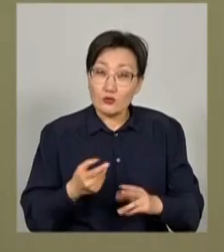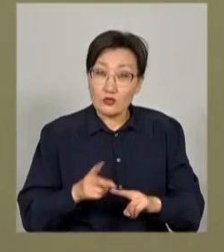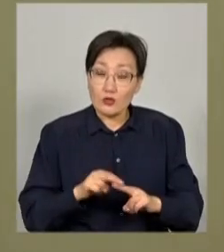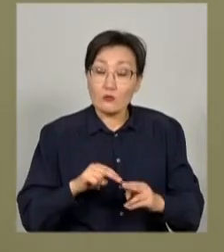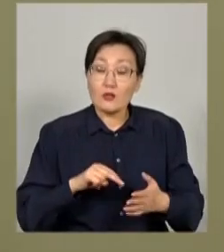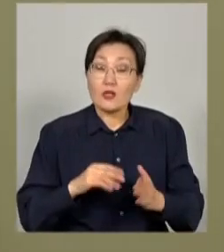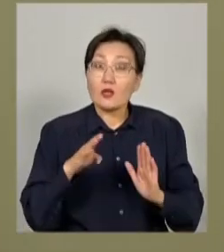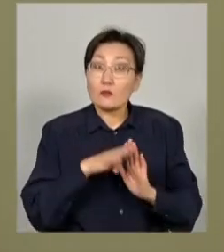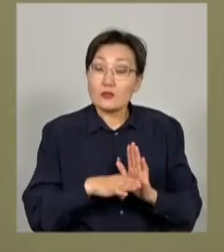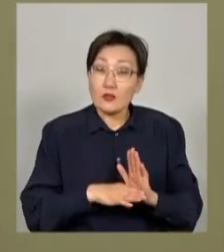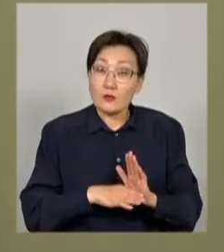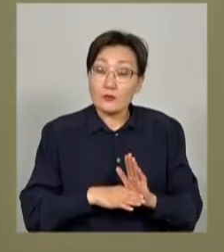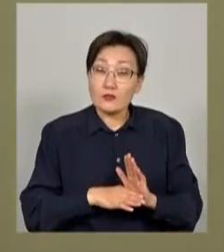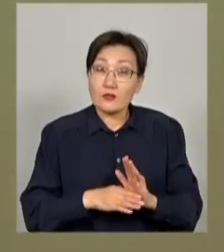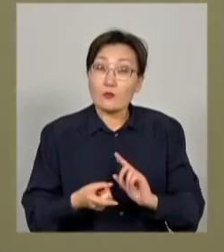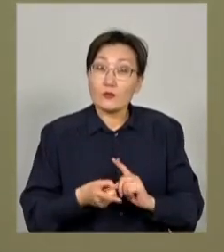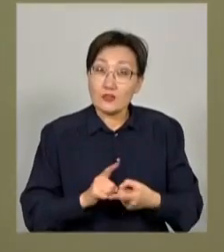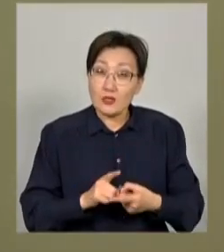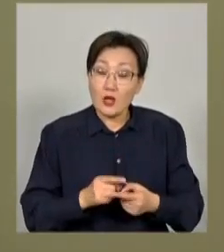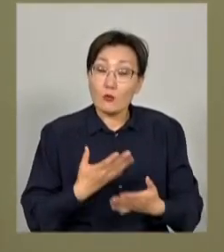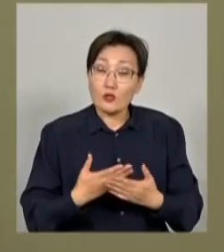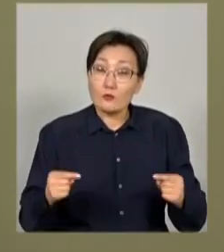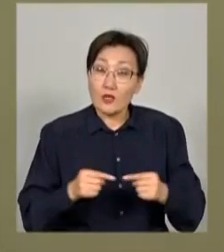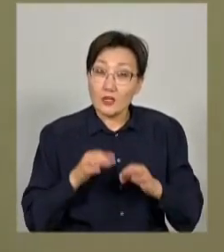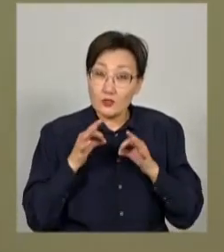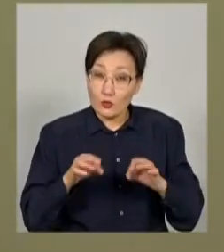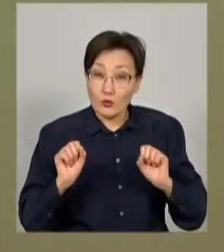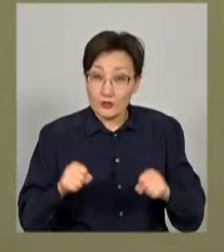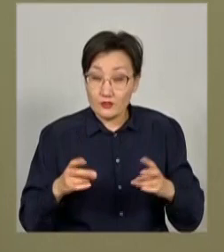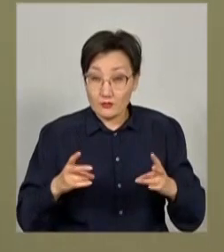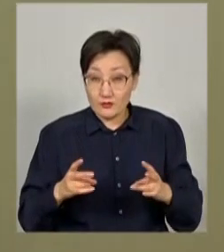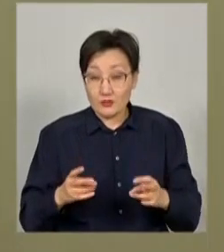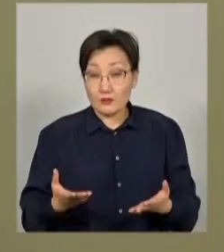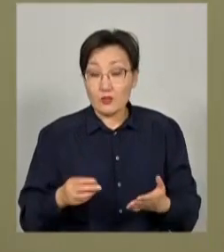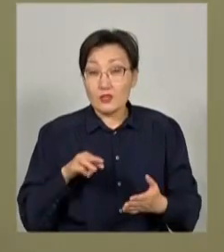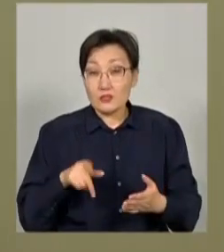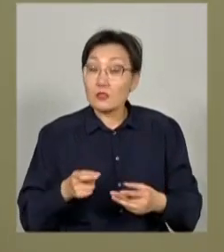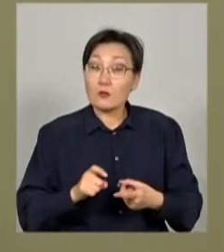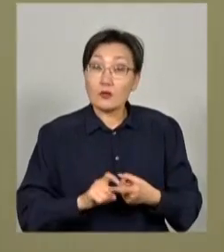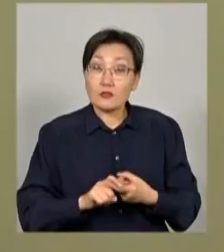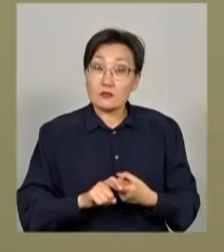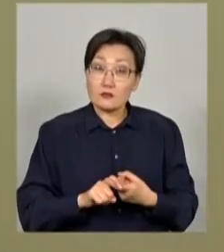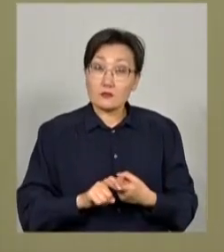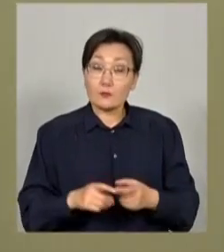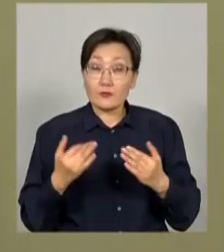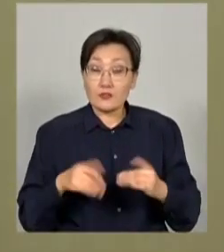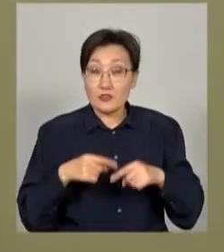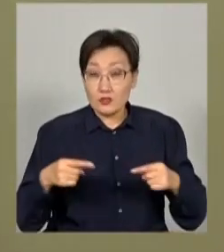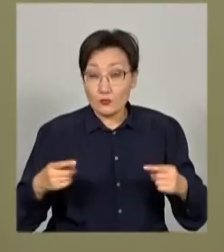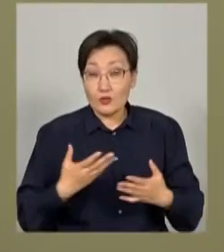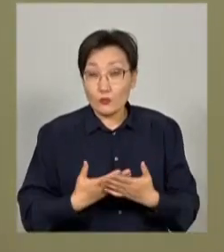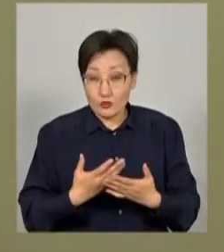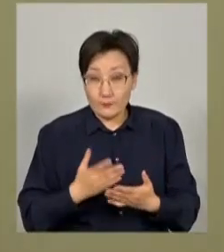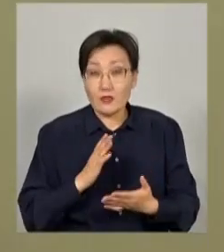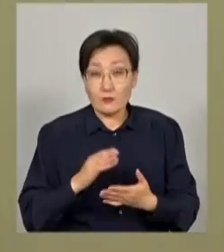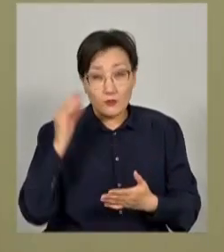сценарийдің өрбуіне байланысты болжамды нақты айтуға болады. Дей тұрғанмен, теңгеге де байланысты қазір әртүрлі болжамдар шығып